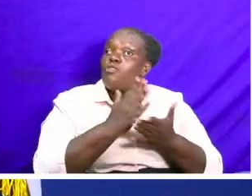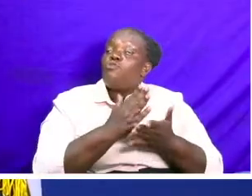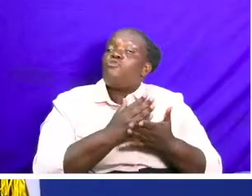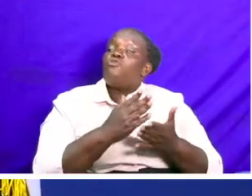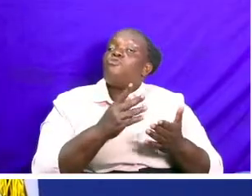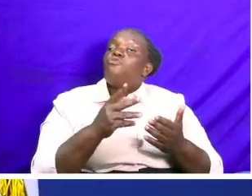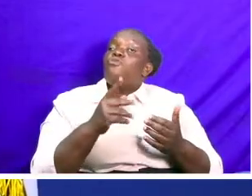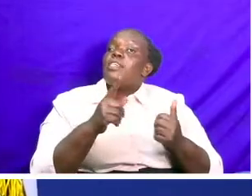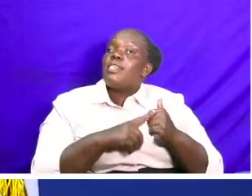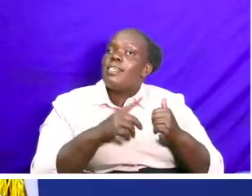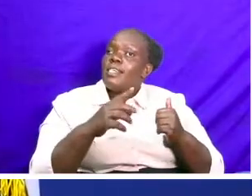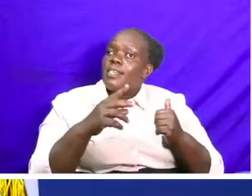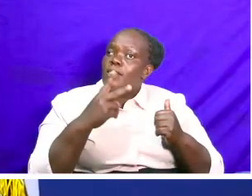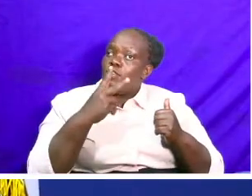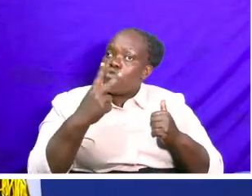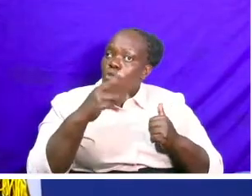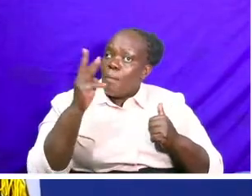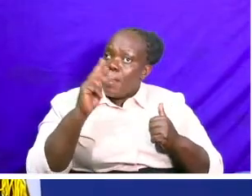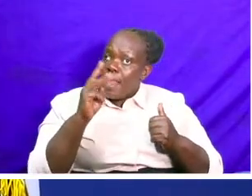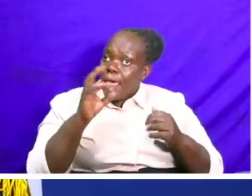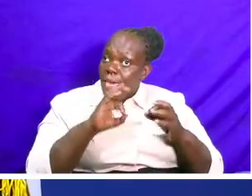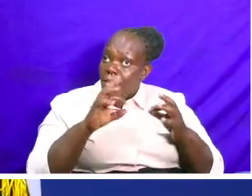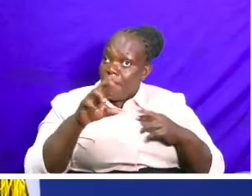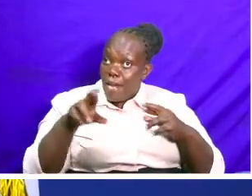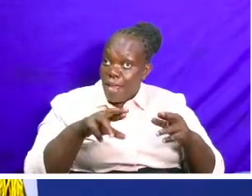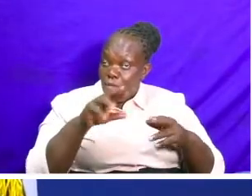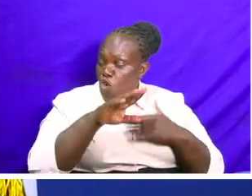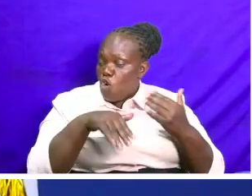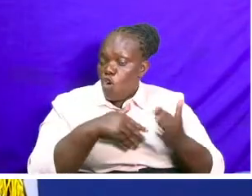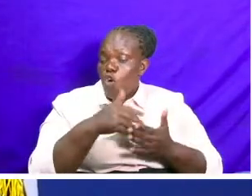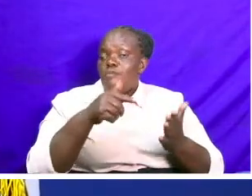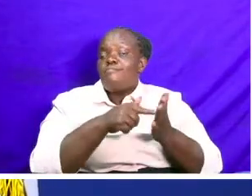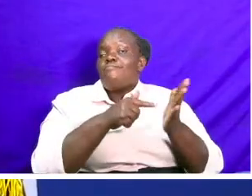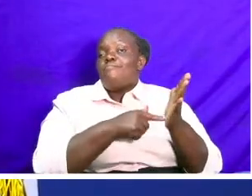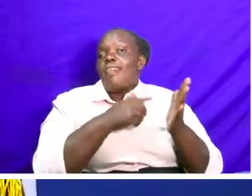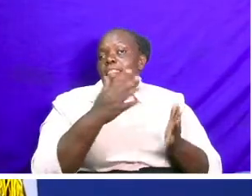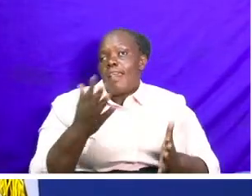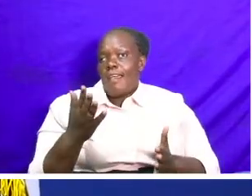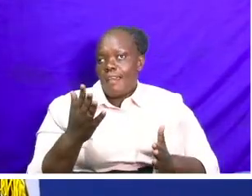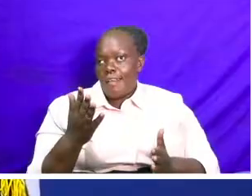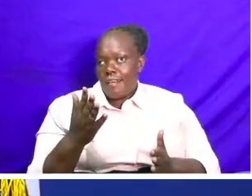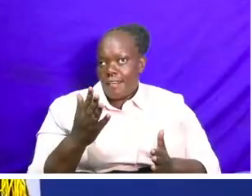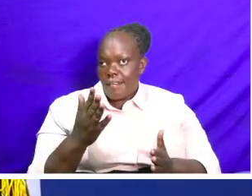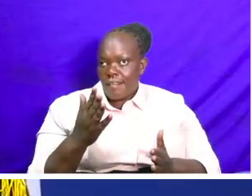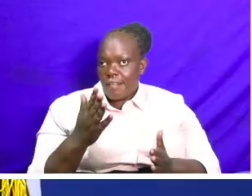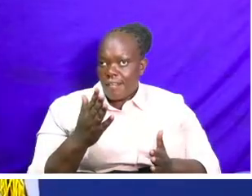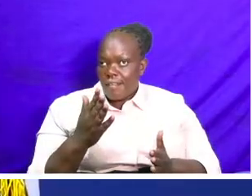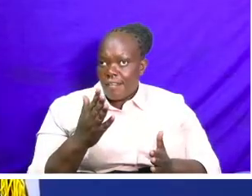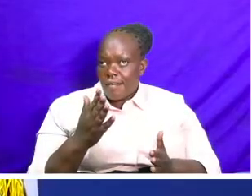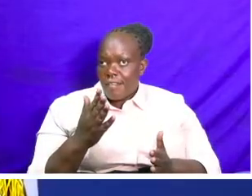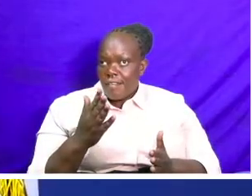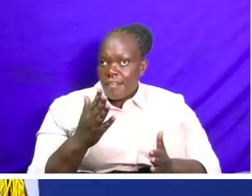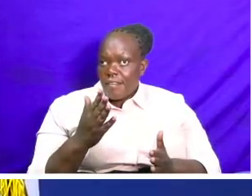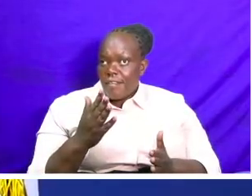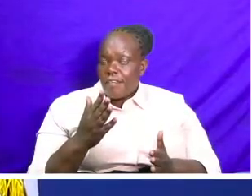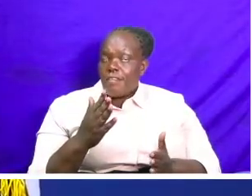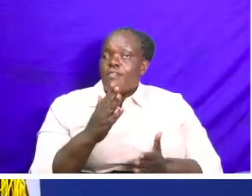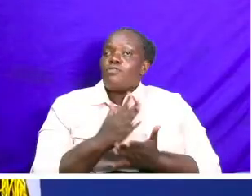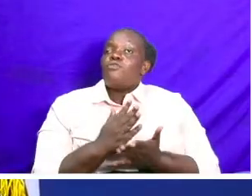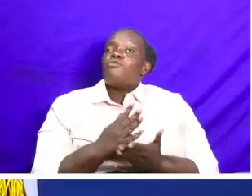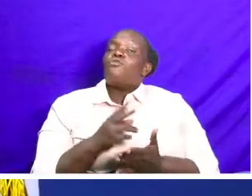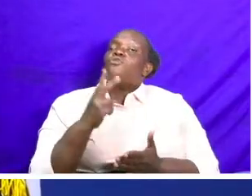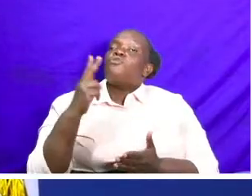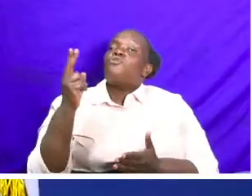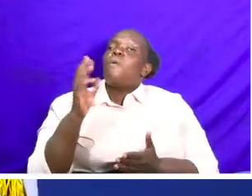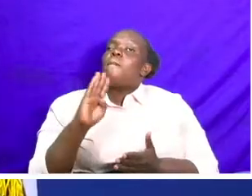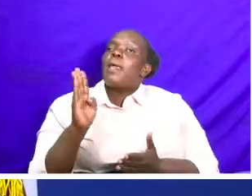milioni hizi; kama ni kupigwa, kama ni ubakaji, yote iko hapa. Na tuna shilingi bilioni